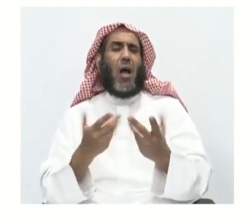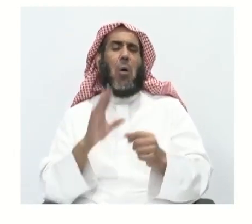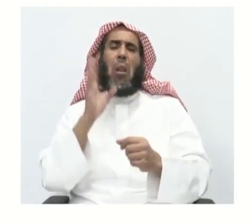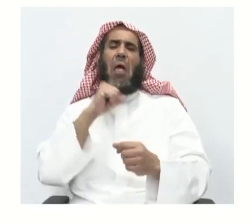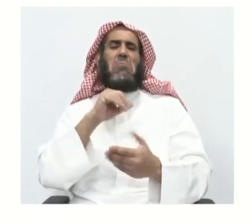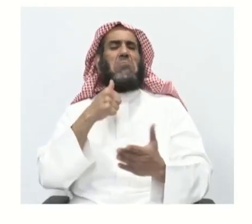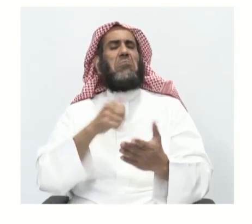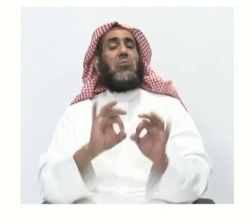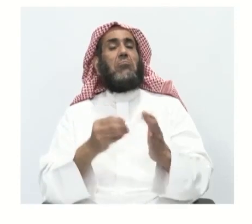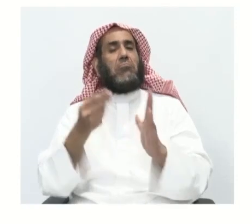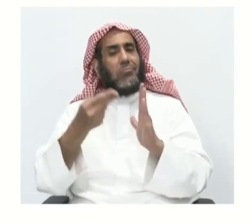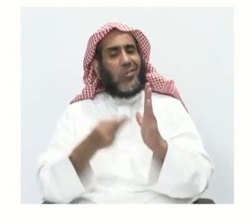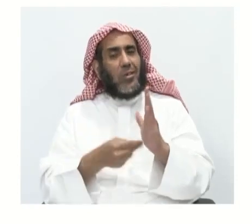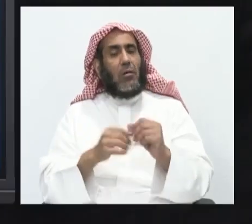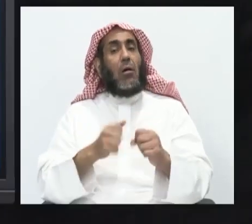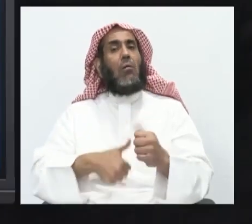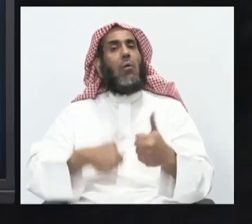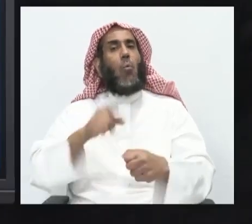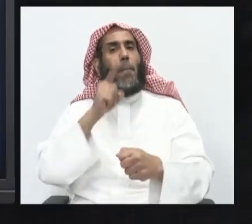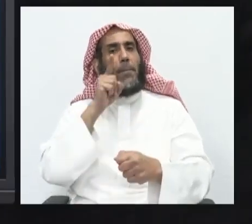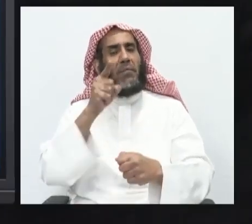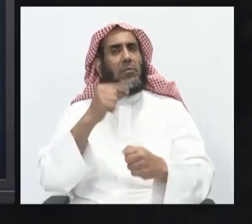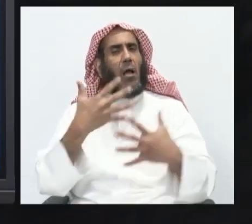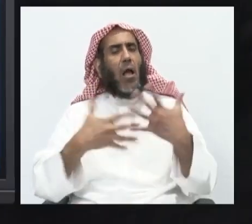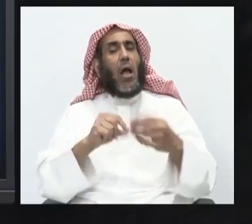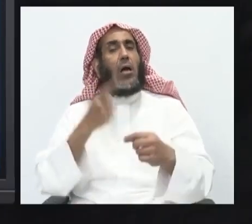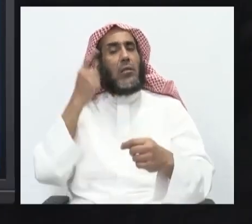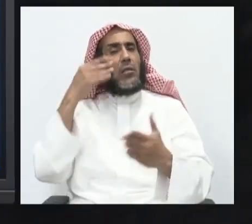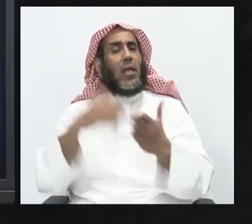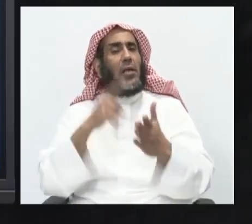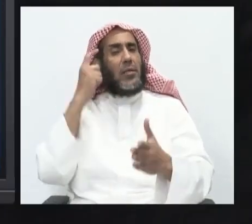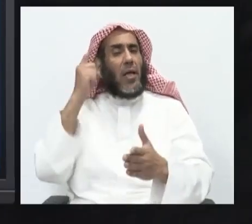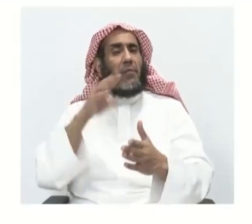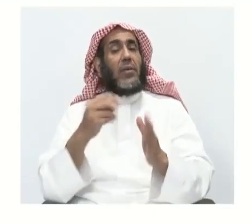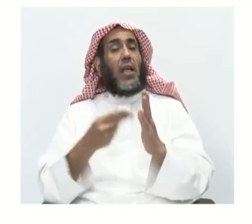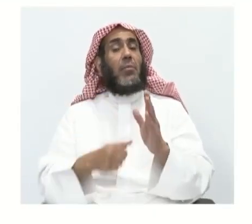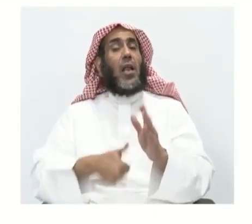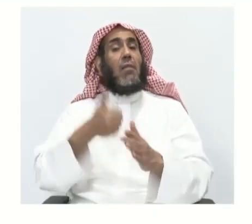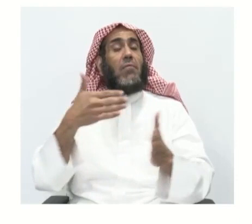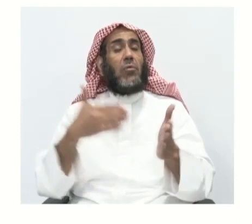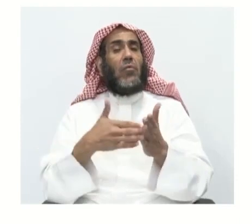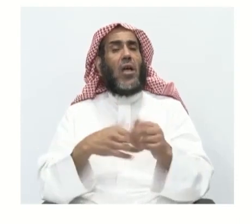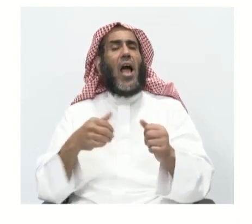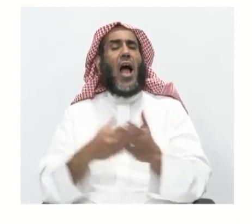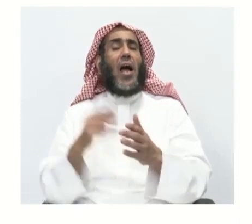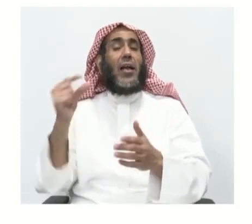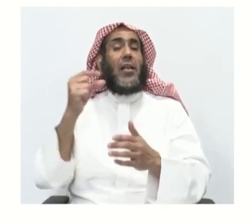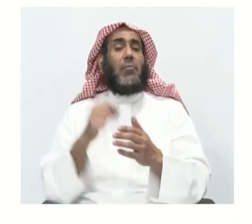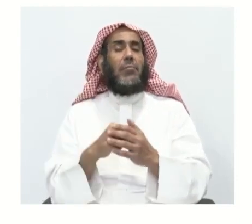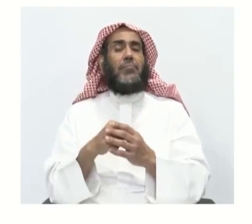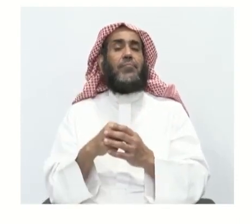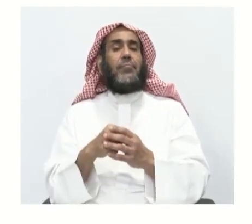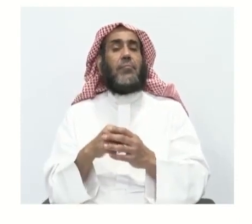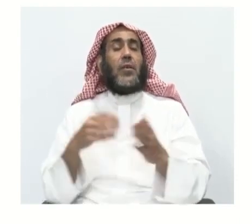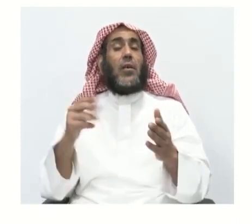اتقن سجل هنا قوم نفسك بنفسك ثم حتى تعرف انت كتابه الالف المتطرفه اخر الكلمه